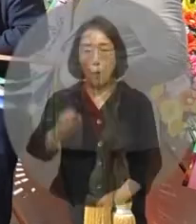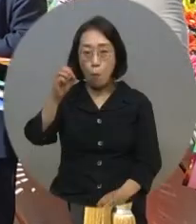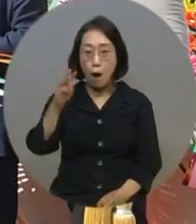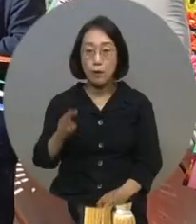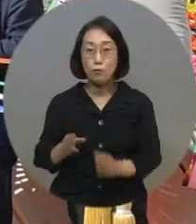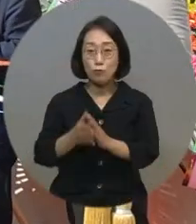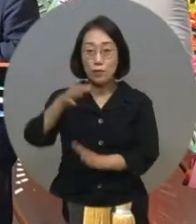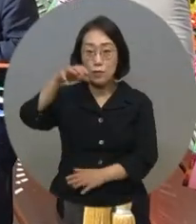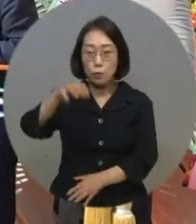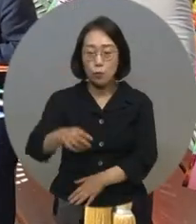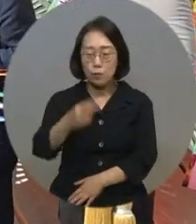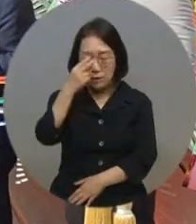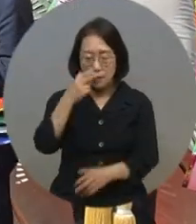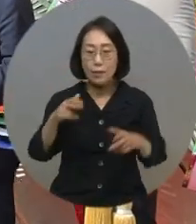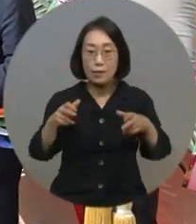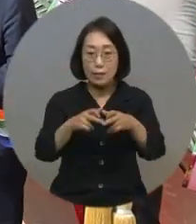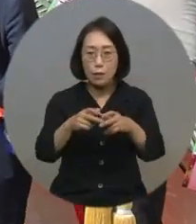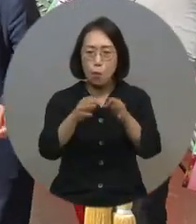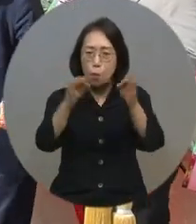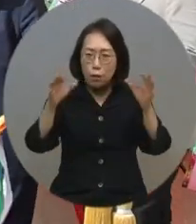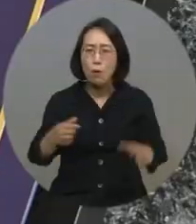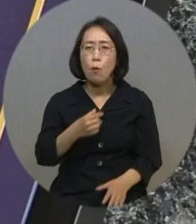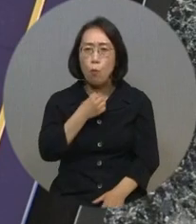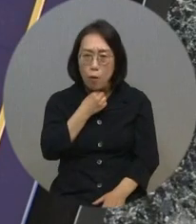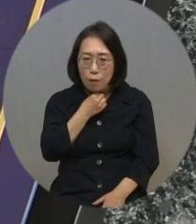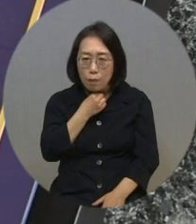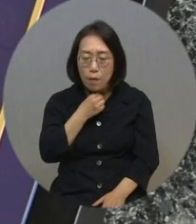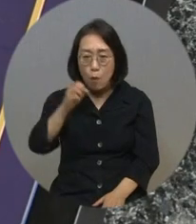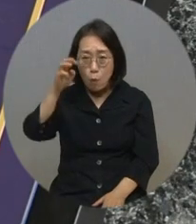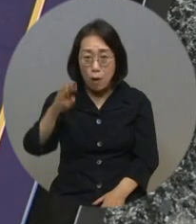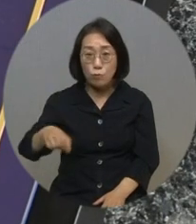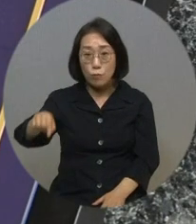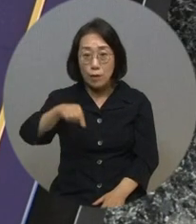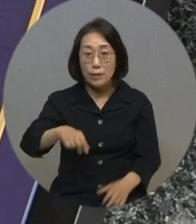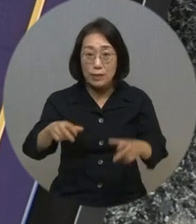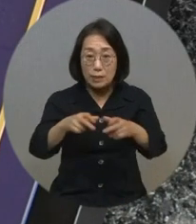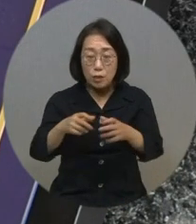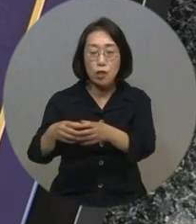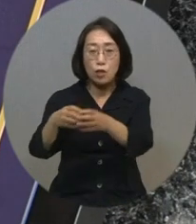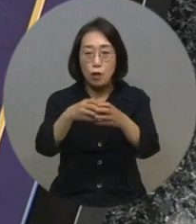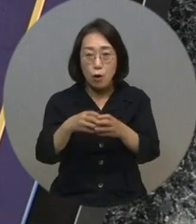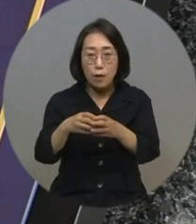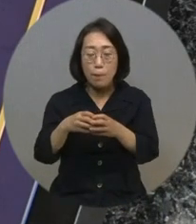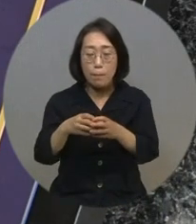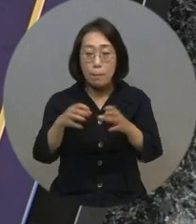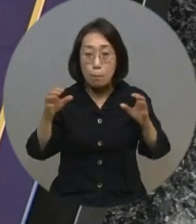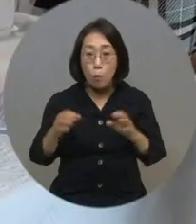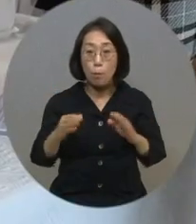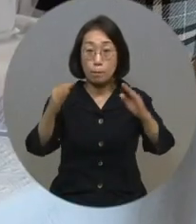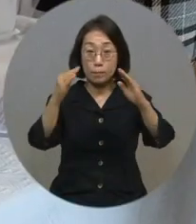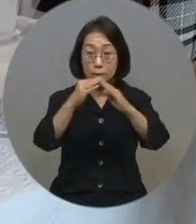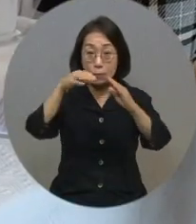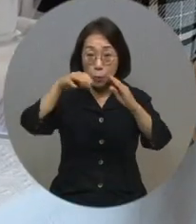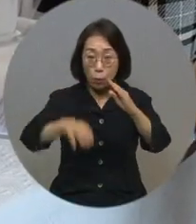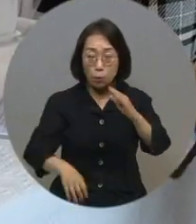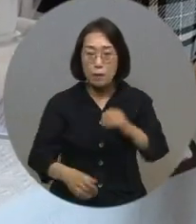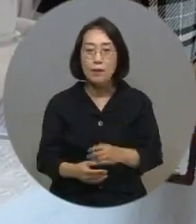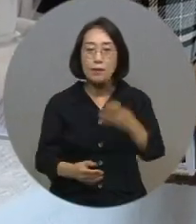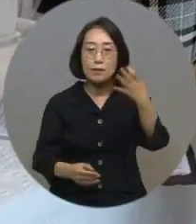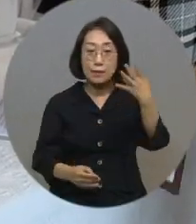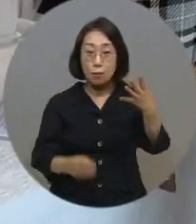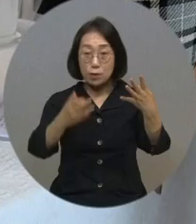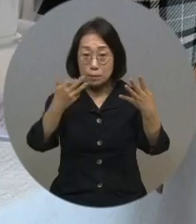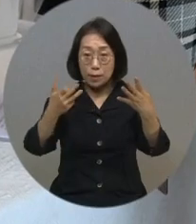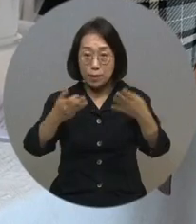광주광역시 시각장애인들의 오랜 숙원 사업이었던 광주광역시 시각장애인연합회관이 지난 4월 28일 준공식을